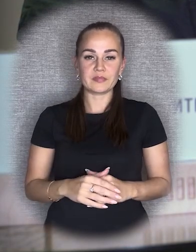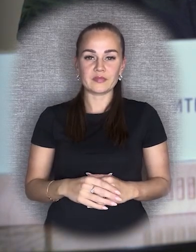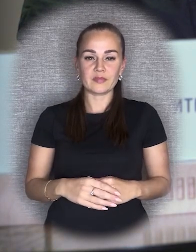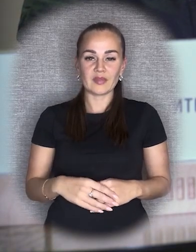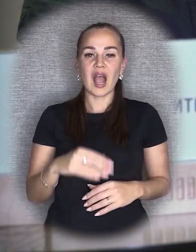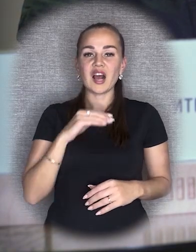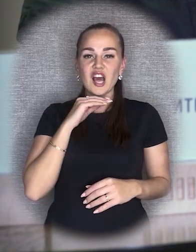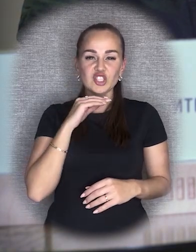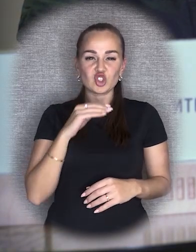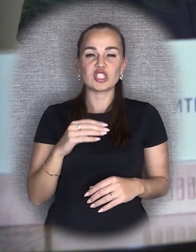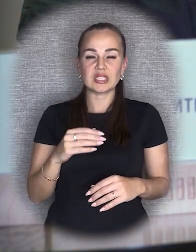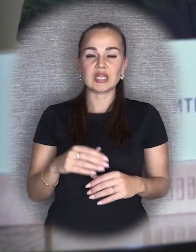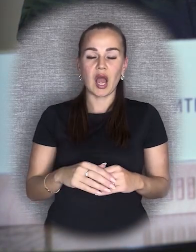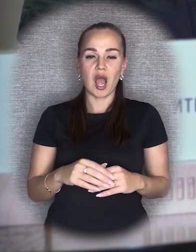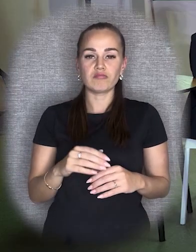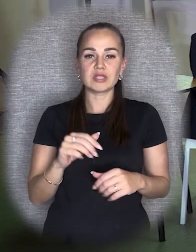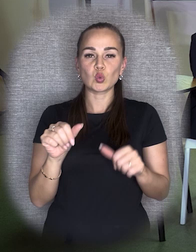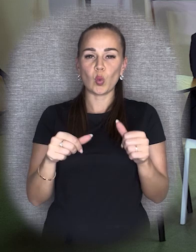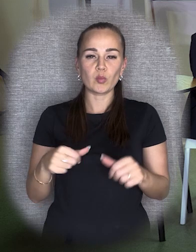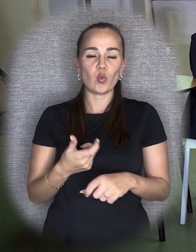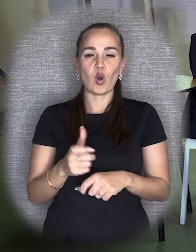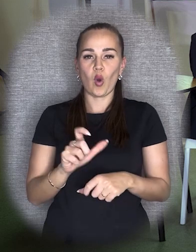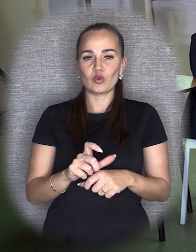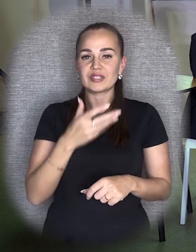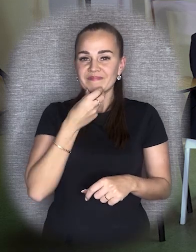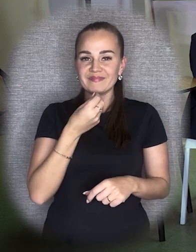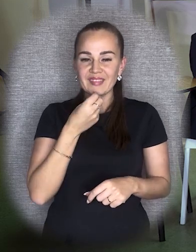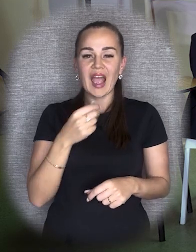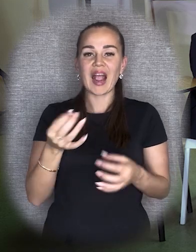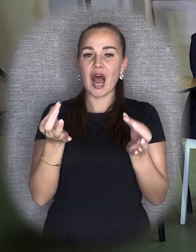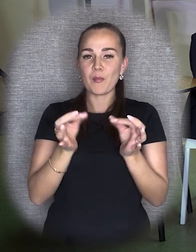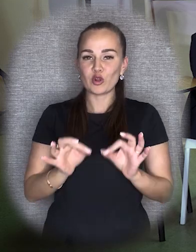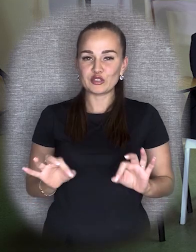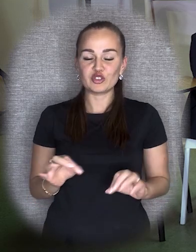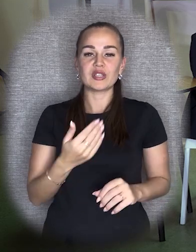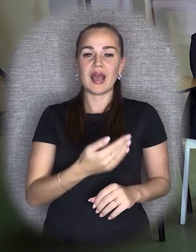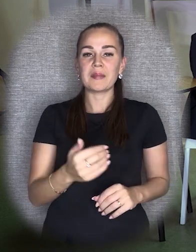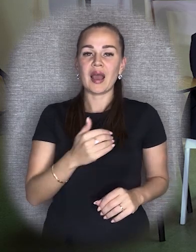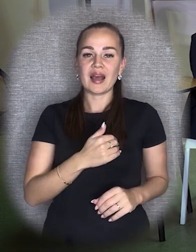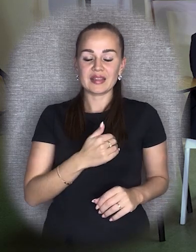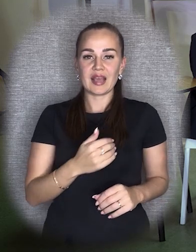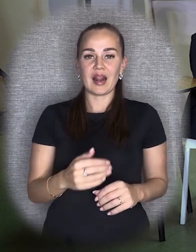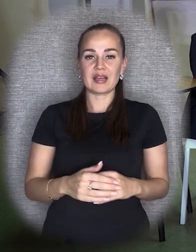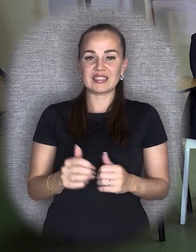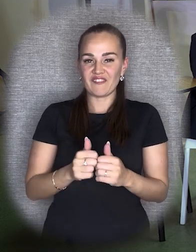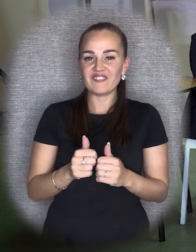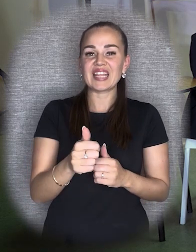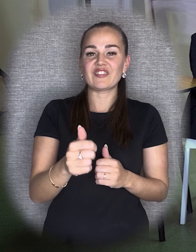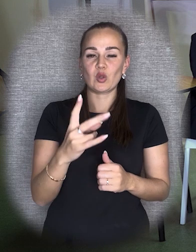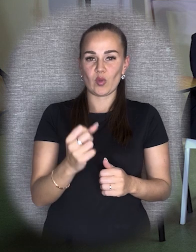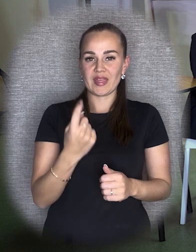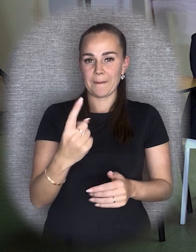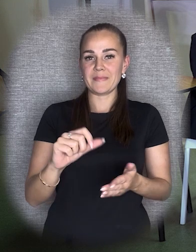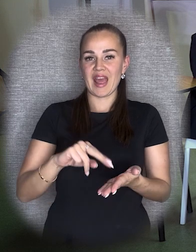Классическая скульптура, невероятно гармоничная. Нам хотелось выдвинуть ее на первый